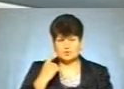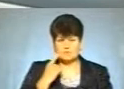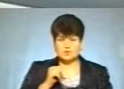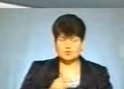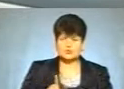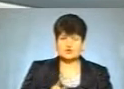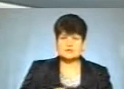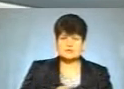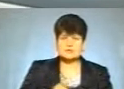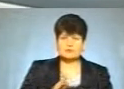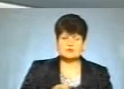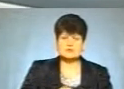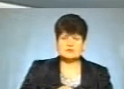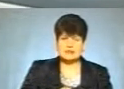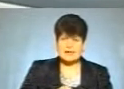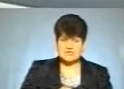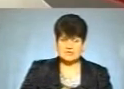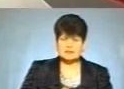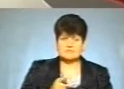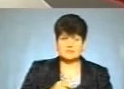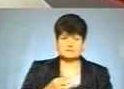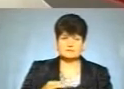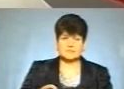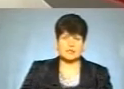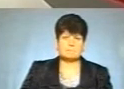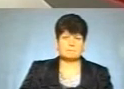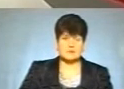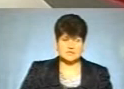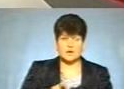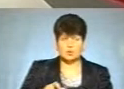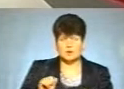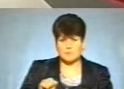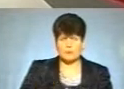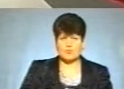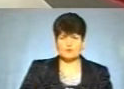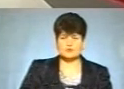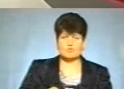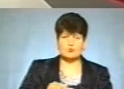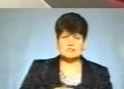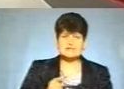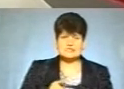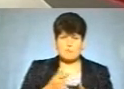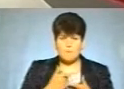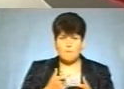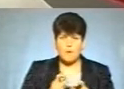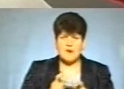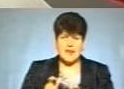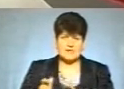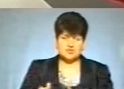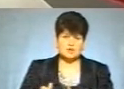що це буде ще залежати від того, знову ж таки, від вакантних місць. Тобто люди можуть в процесі їх попередження, вони